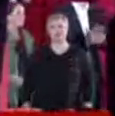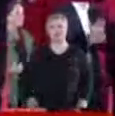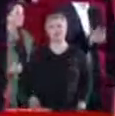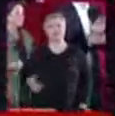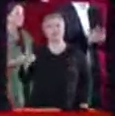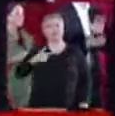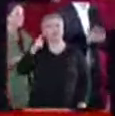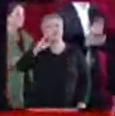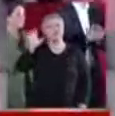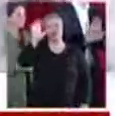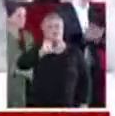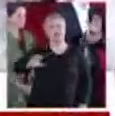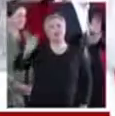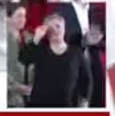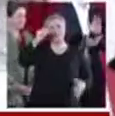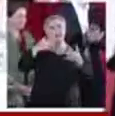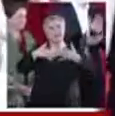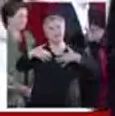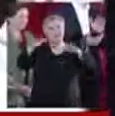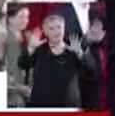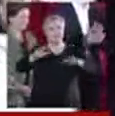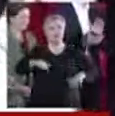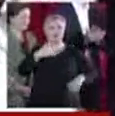πρωτεργάτης αυτής της μεγάλης προσπάθειας